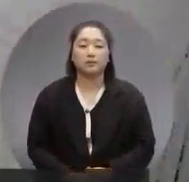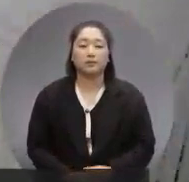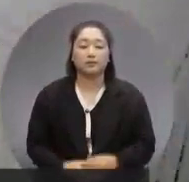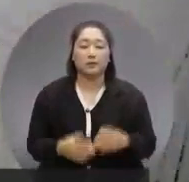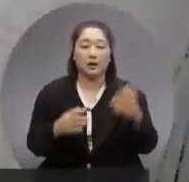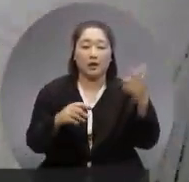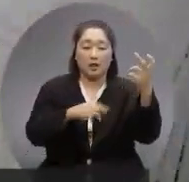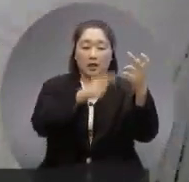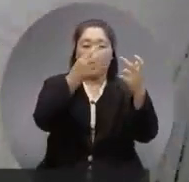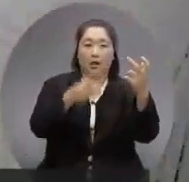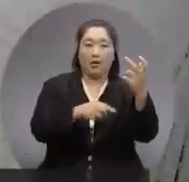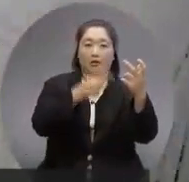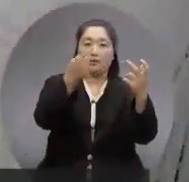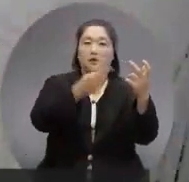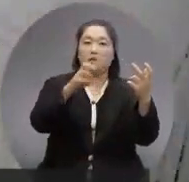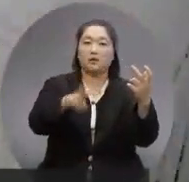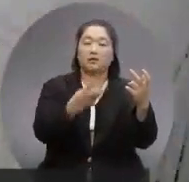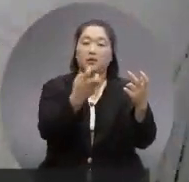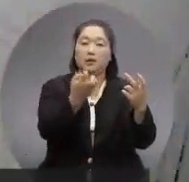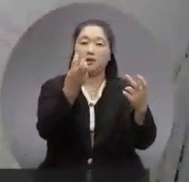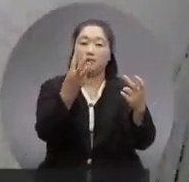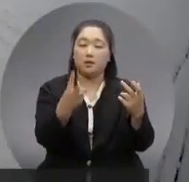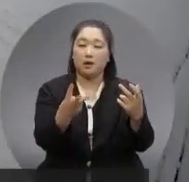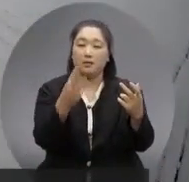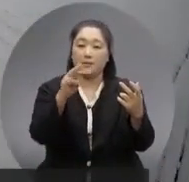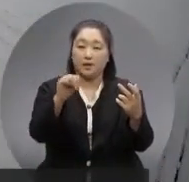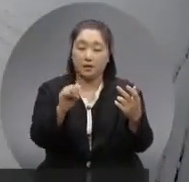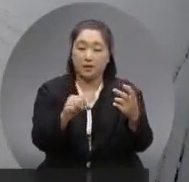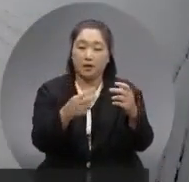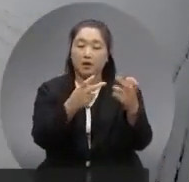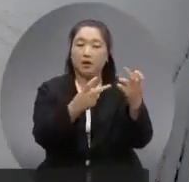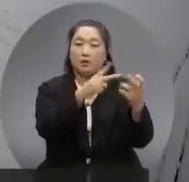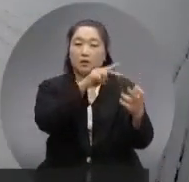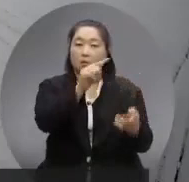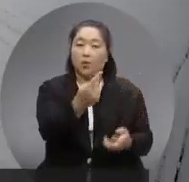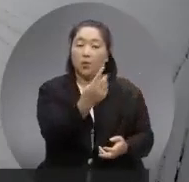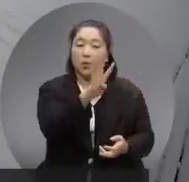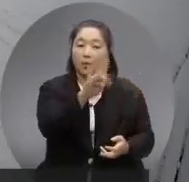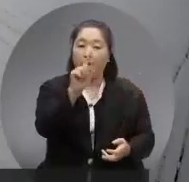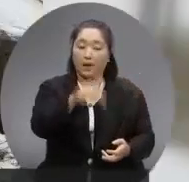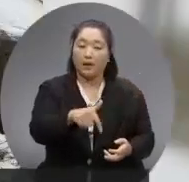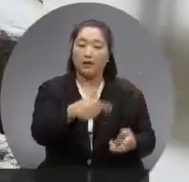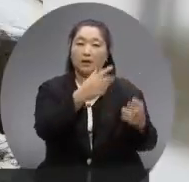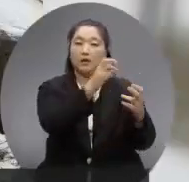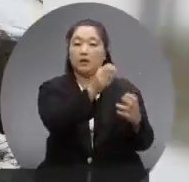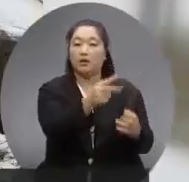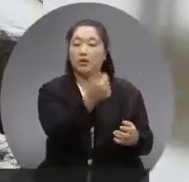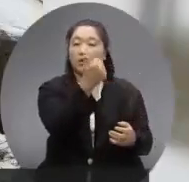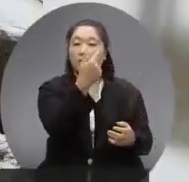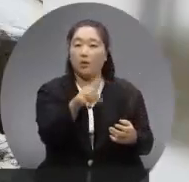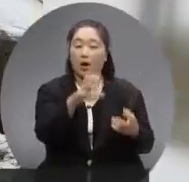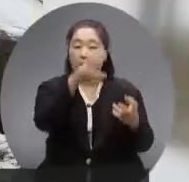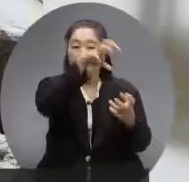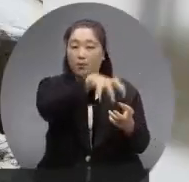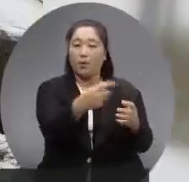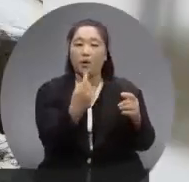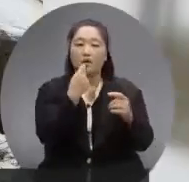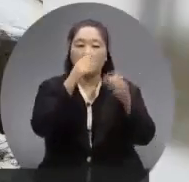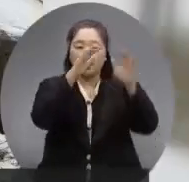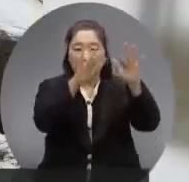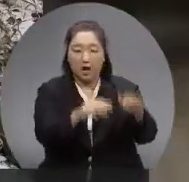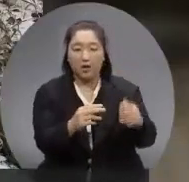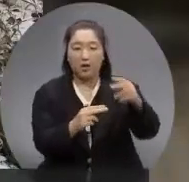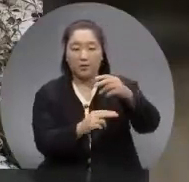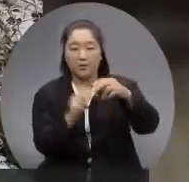해발 1383m 단양 소백산 정상의 연화봉이 하얗게 덮여갑니다 길 위와 벤치 지붕과